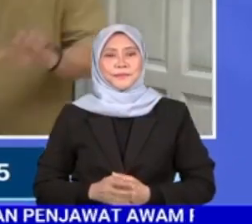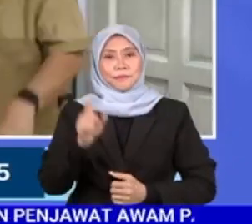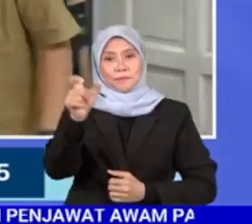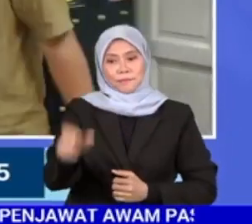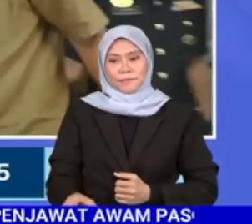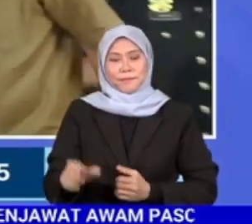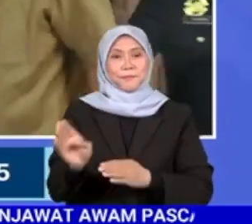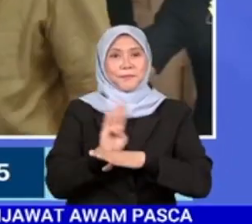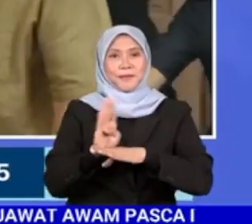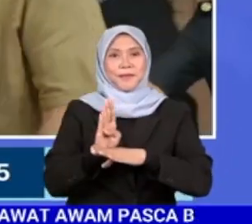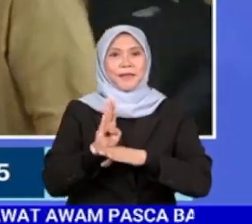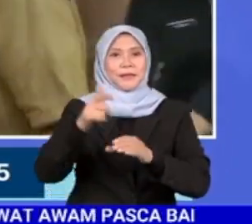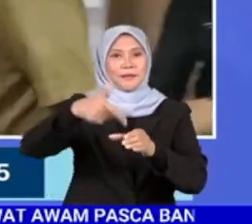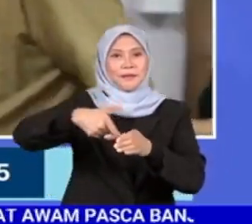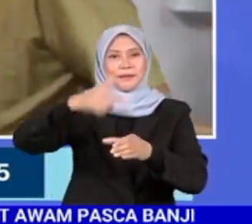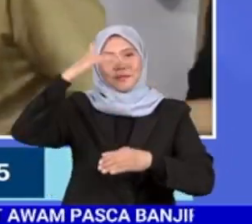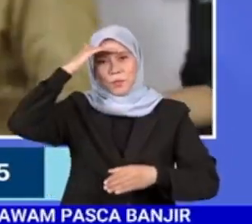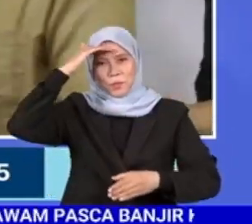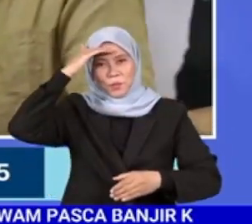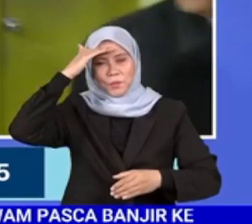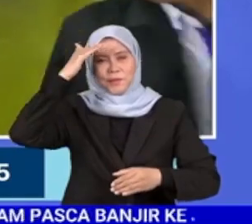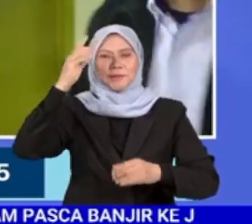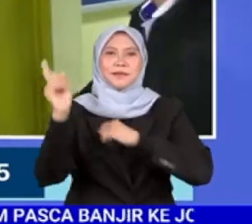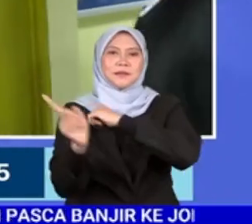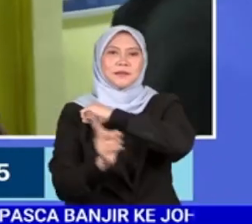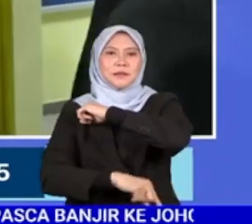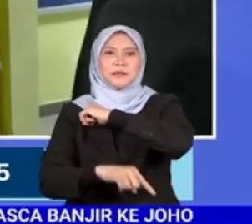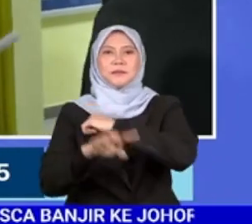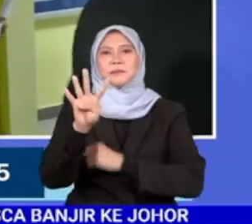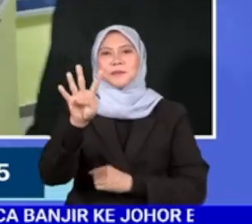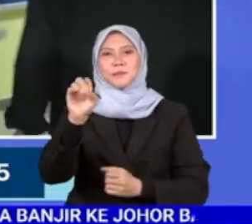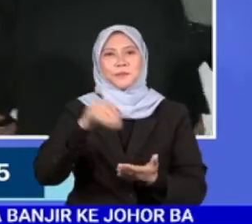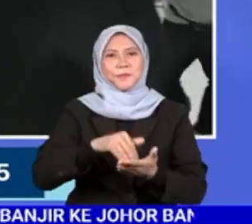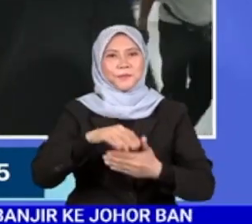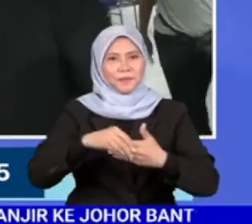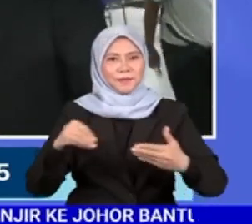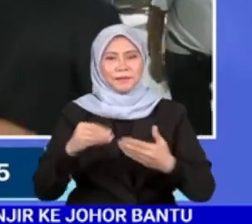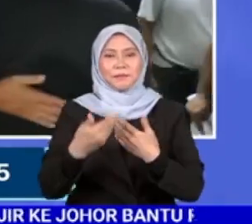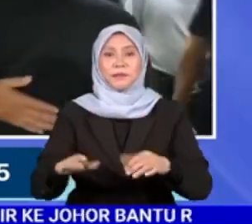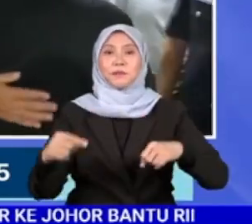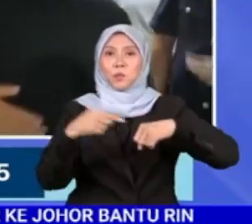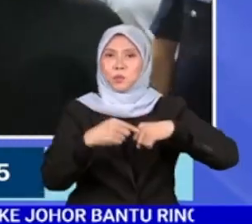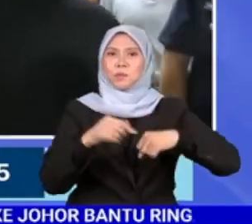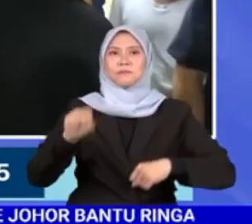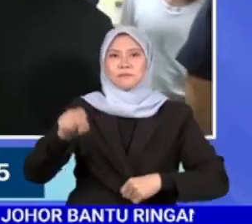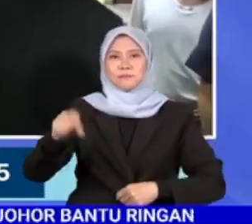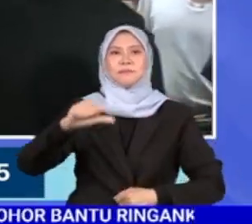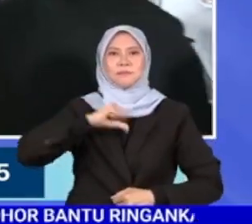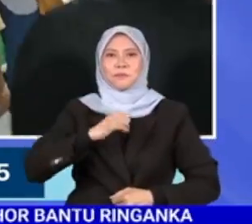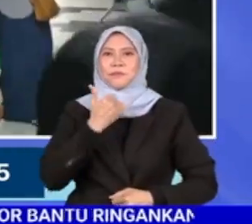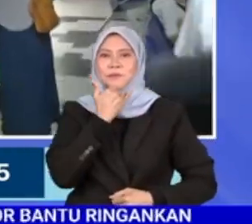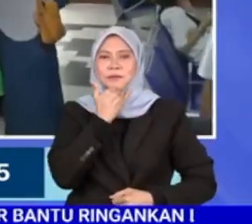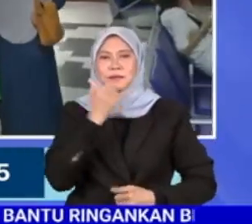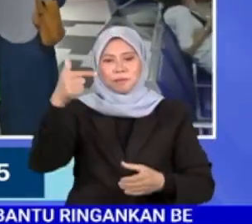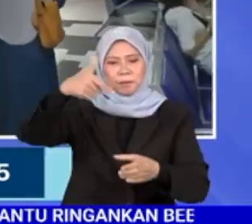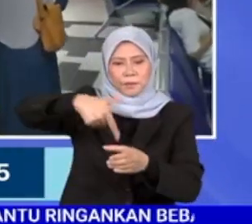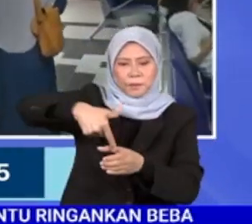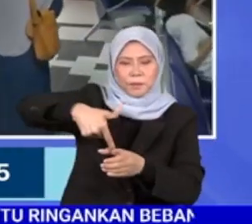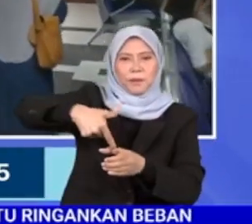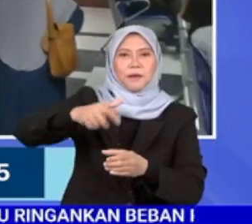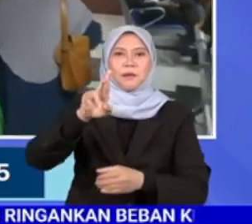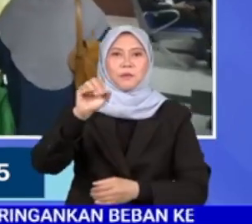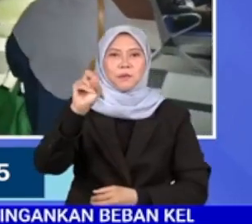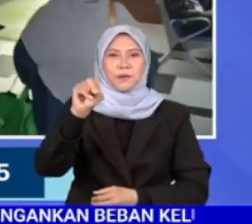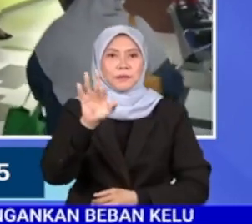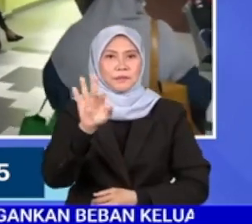Seorang pengusaha stesen minyak di Johor Bahru didenda RM40,000. Ini selepas tertuduh mengaku salah benarkan pengisian petrol RON